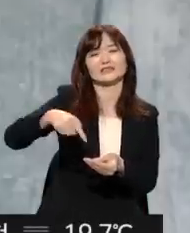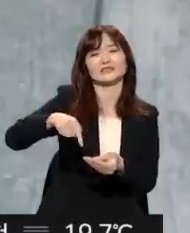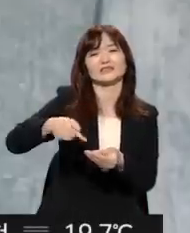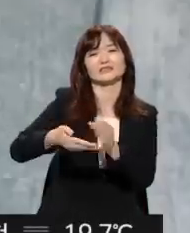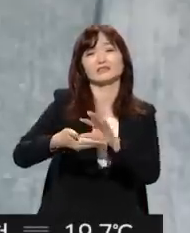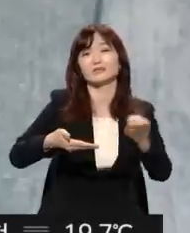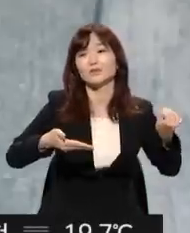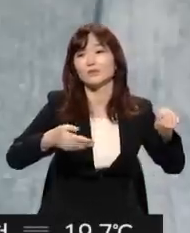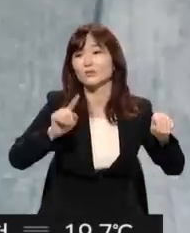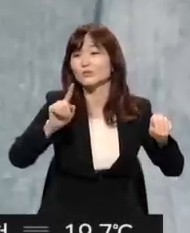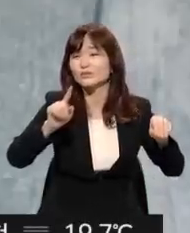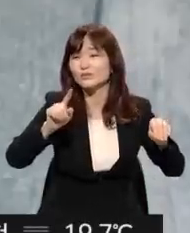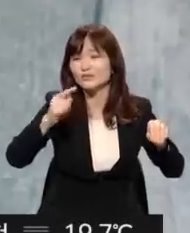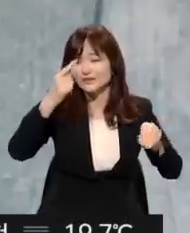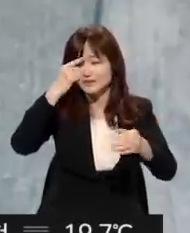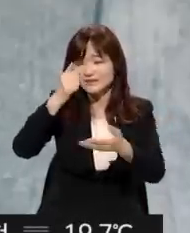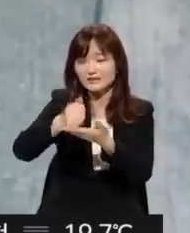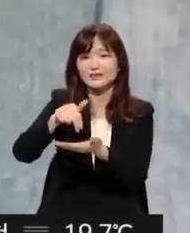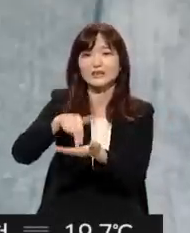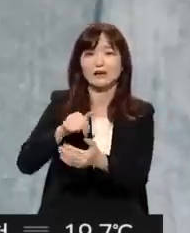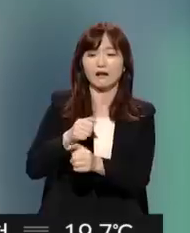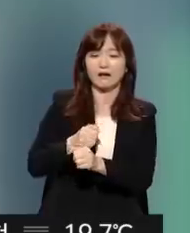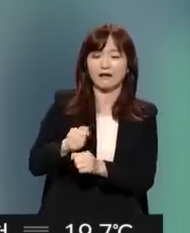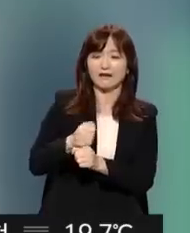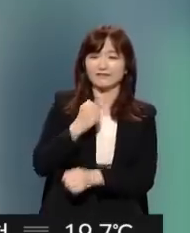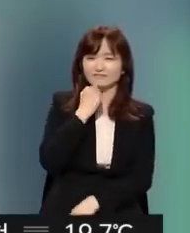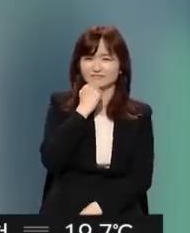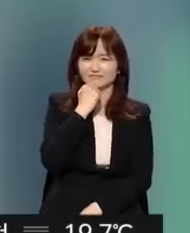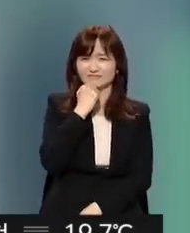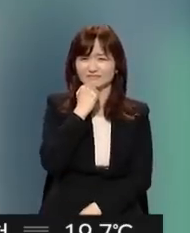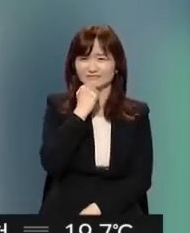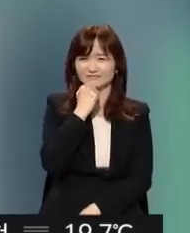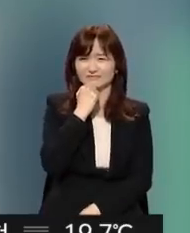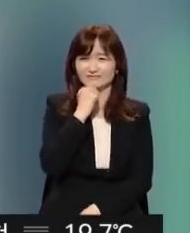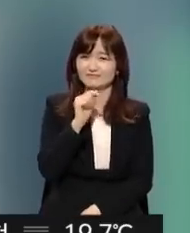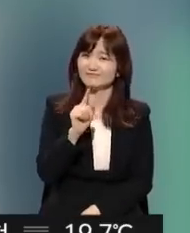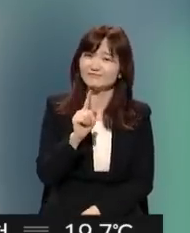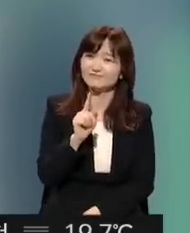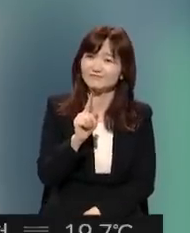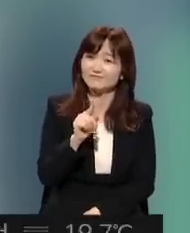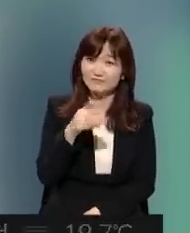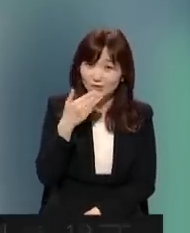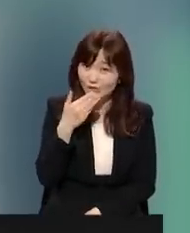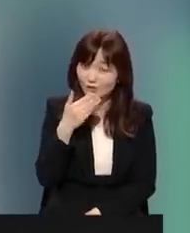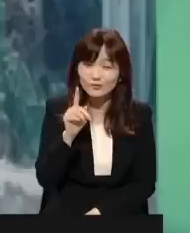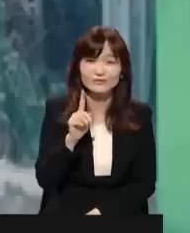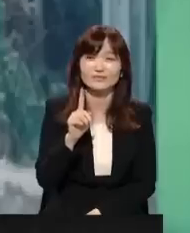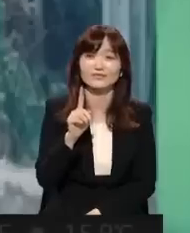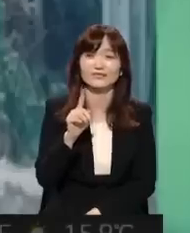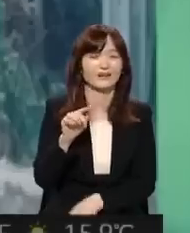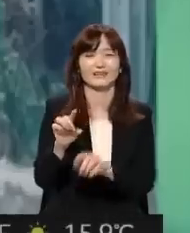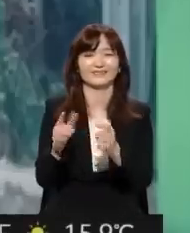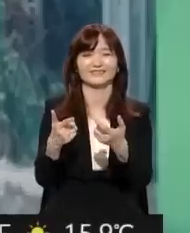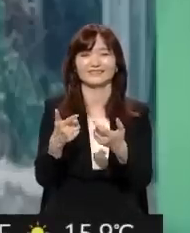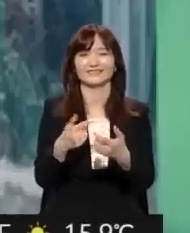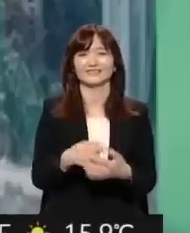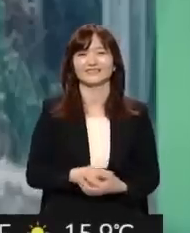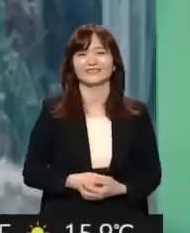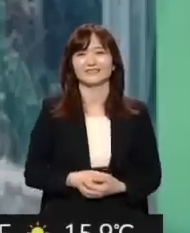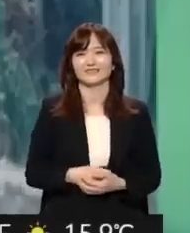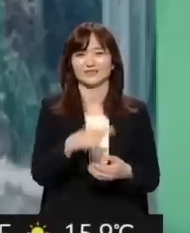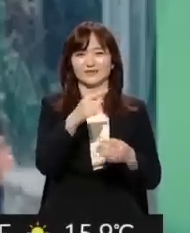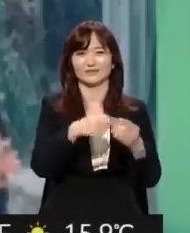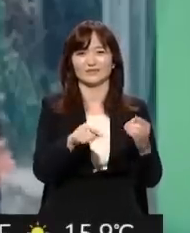갔으니까 먹어야지. 승려들 입장에서는 황당하기도 하고 또 웃기기도 했던 건데 어쩌겠습니까? 먹어야지. 아니요. 불교 신자가